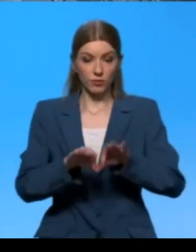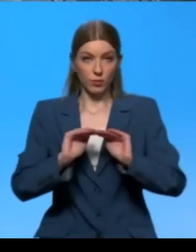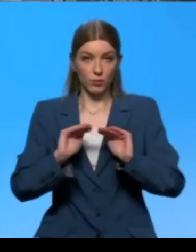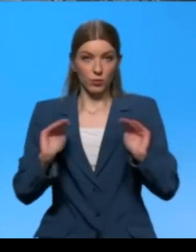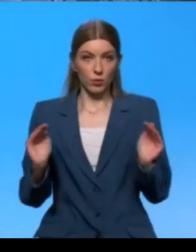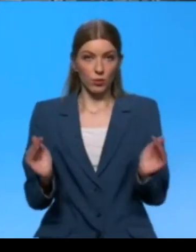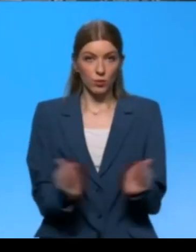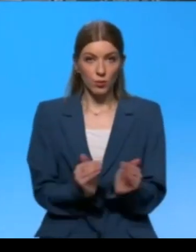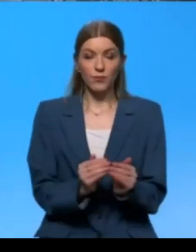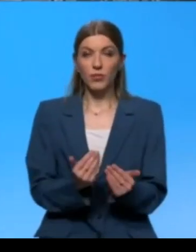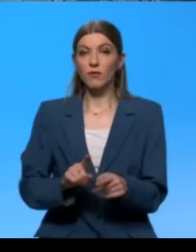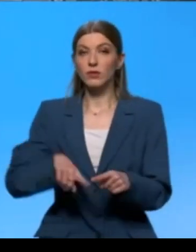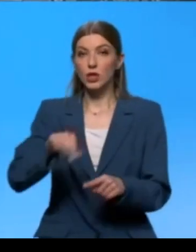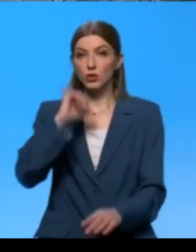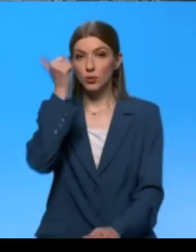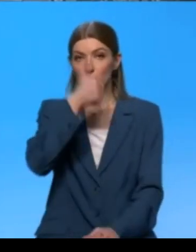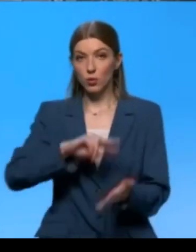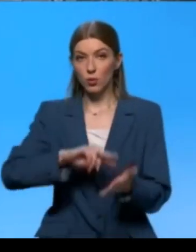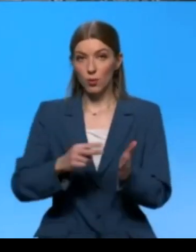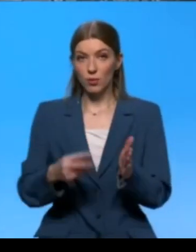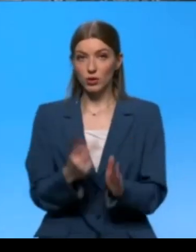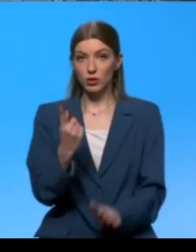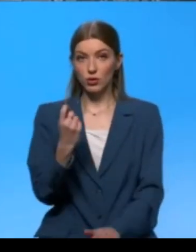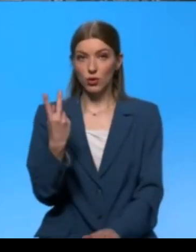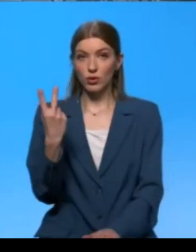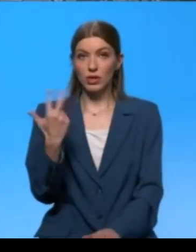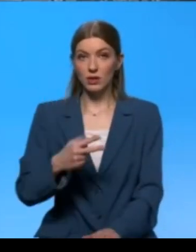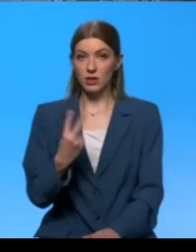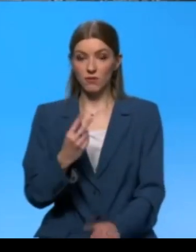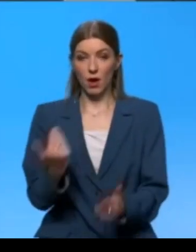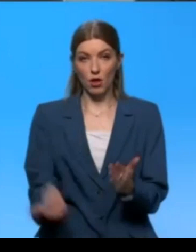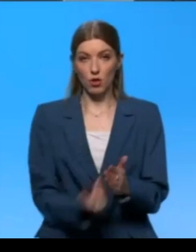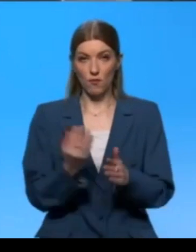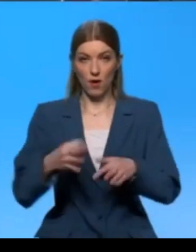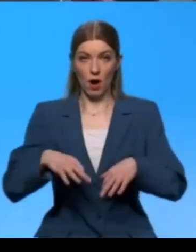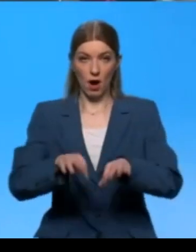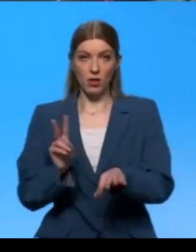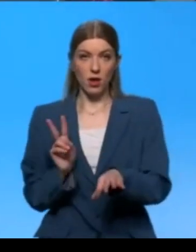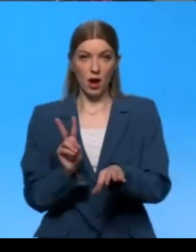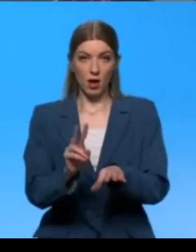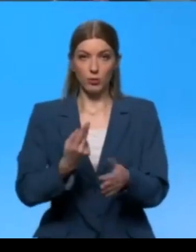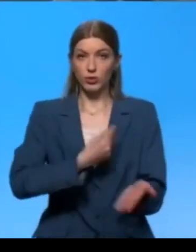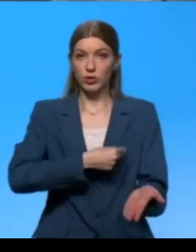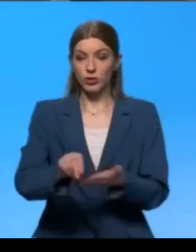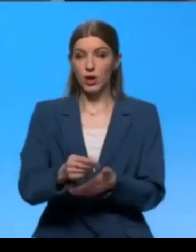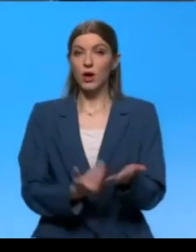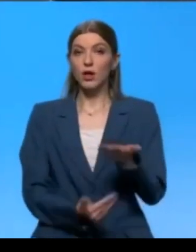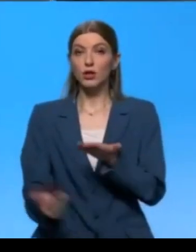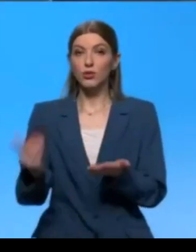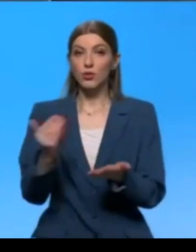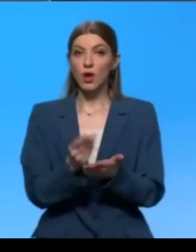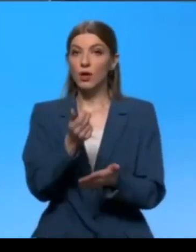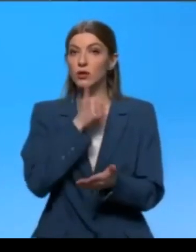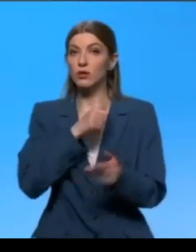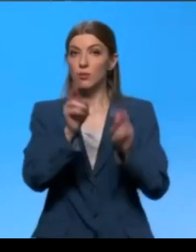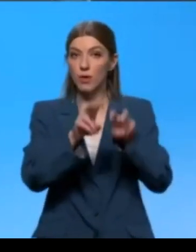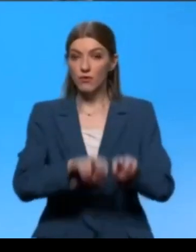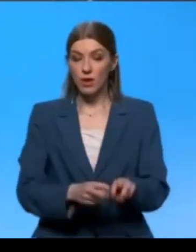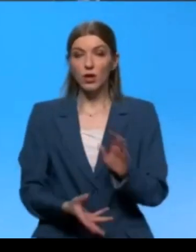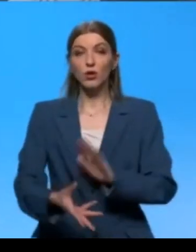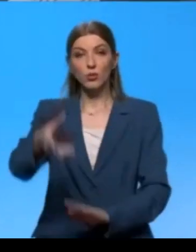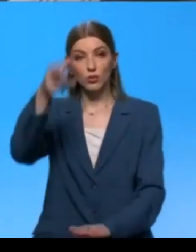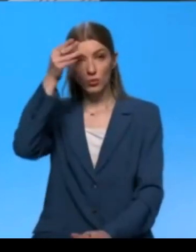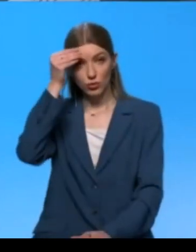планирует приобрести 132 новых троллейбуса результаты тест-драйва новой модели Камаза власти учтут при